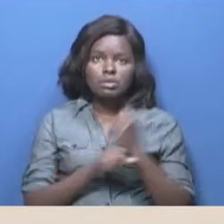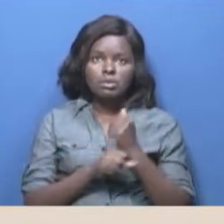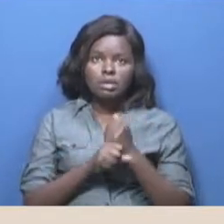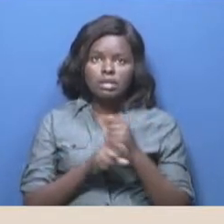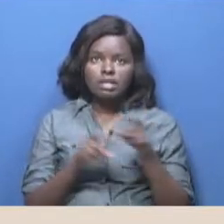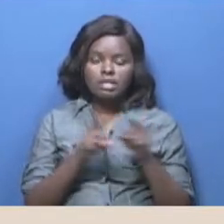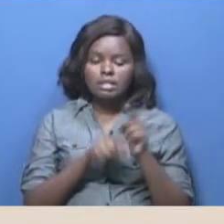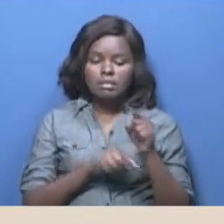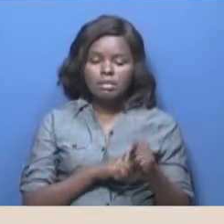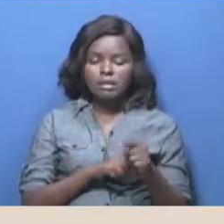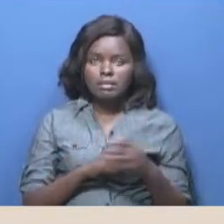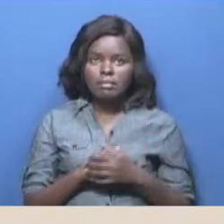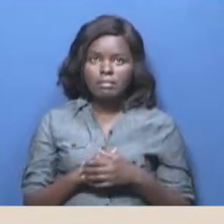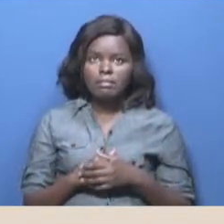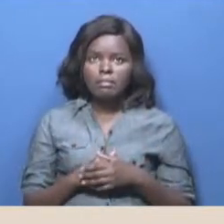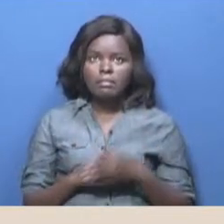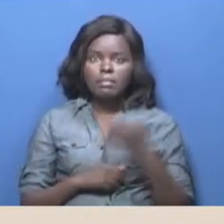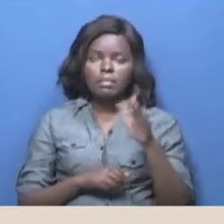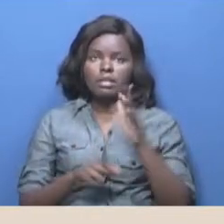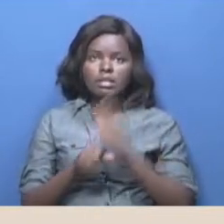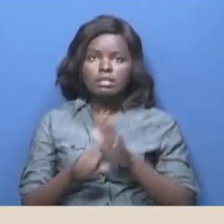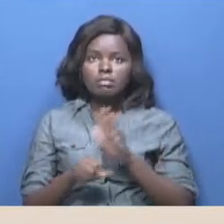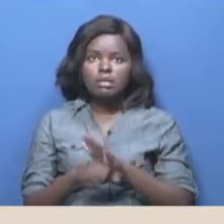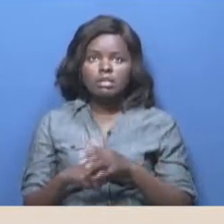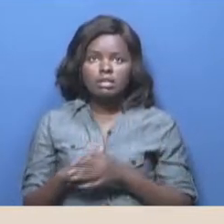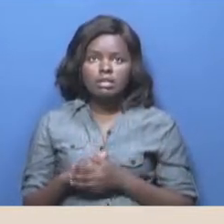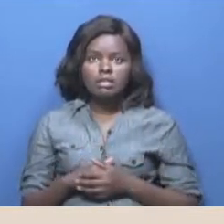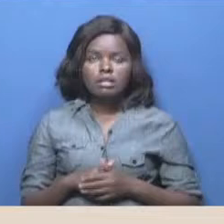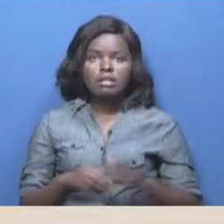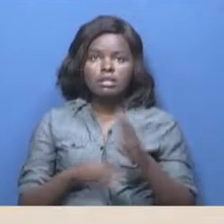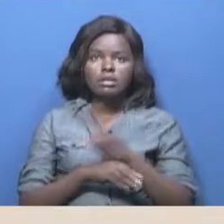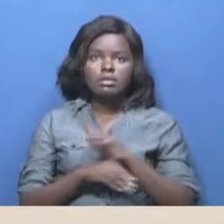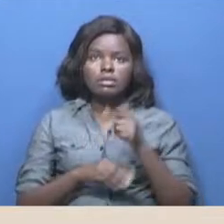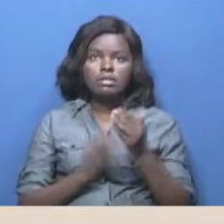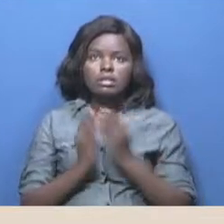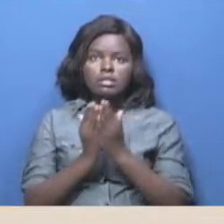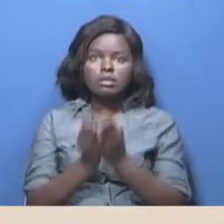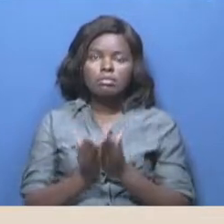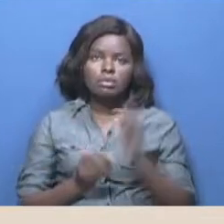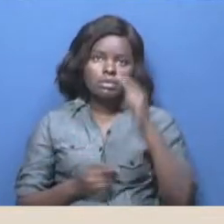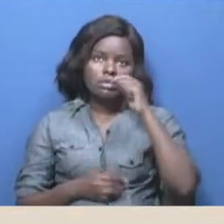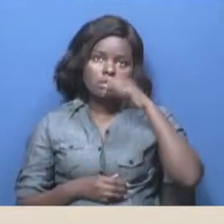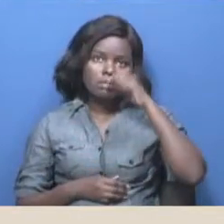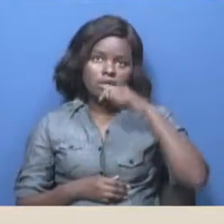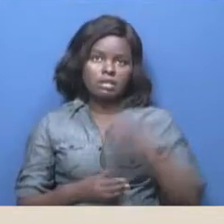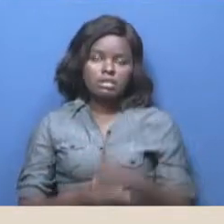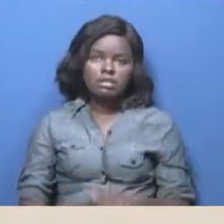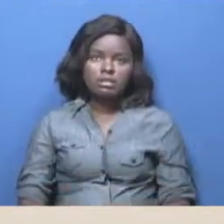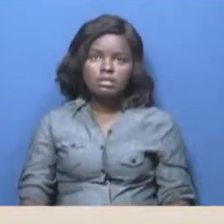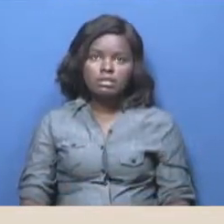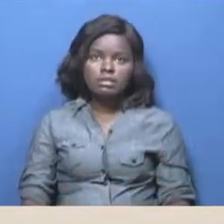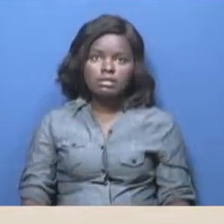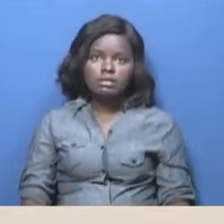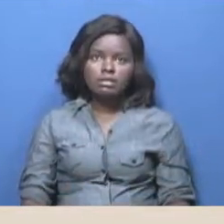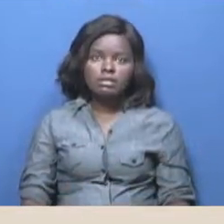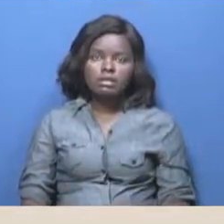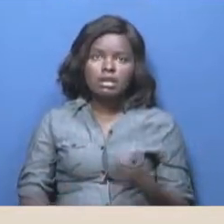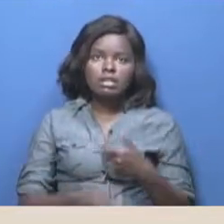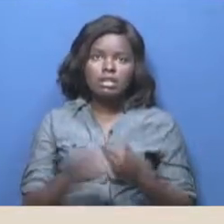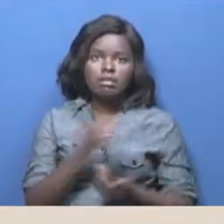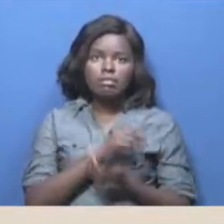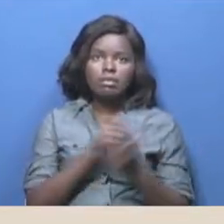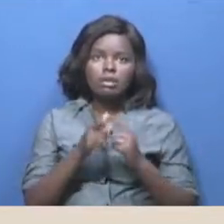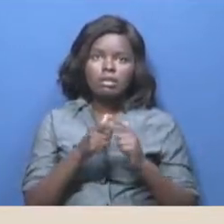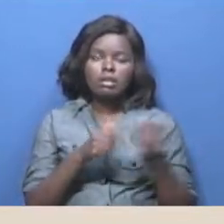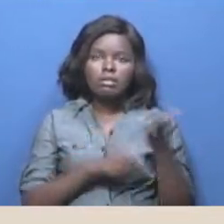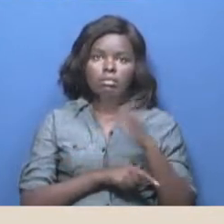fishing. Hawa sana wanakuwa wengi na wanatumia hii boat ya white. Hii yenye wakora wanatumia usiku, ikifika asubuhi hawa ndio wanarudi na